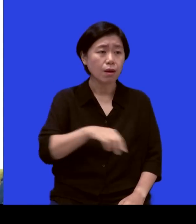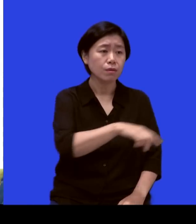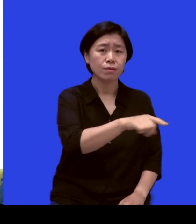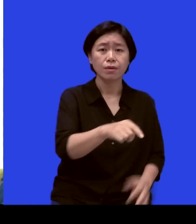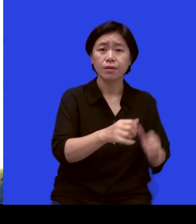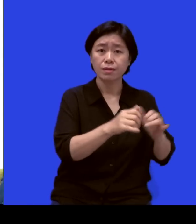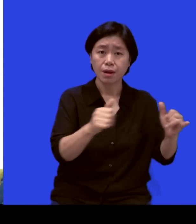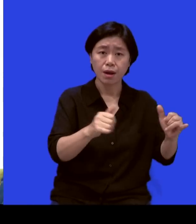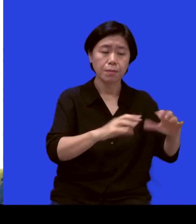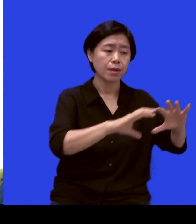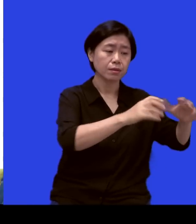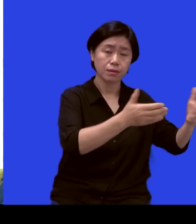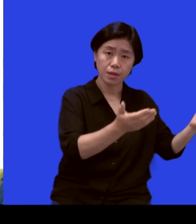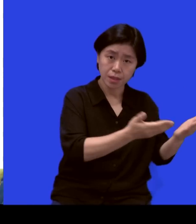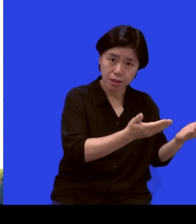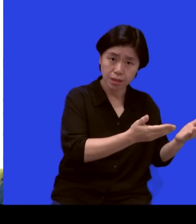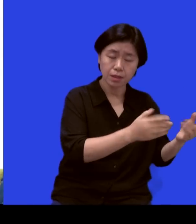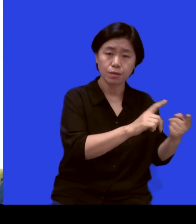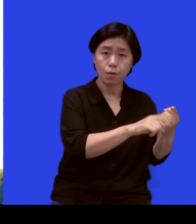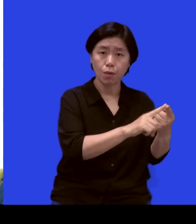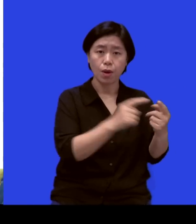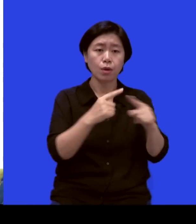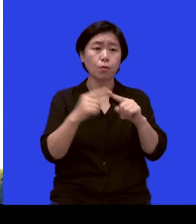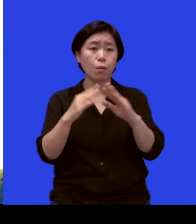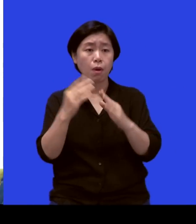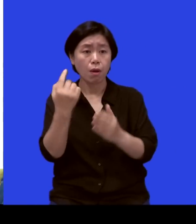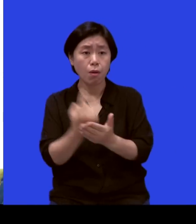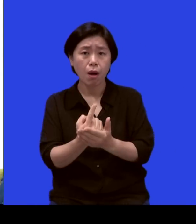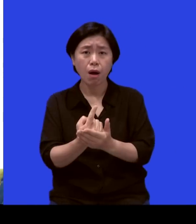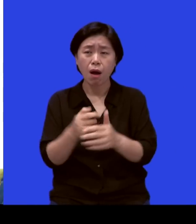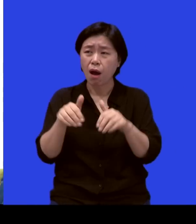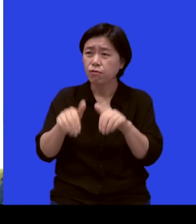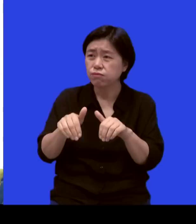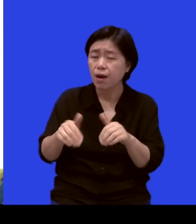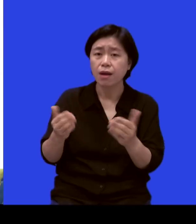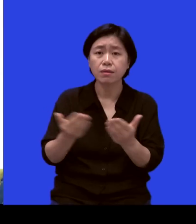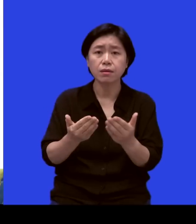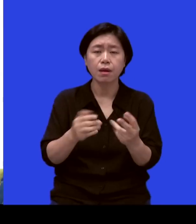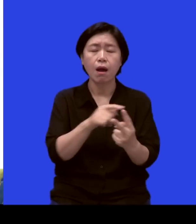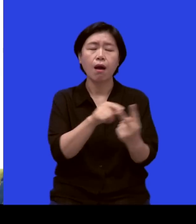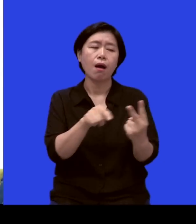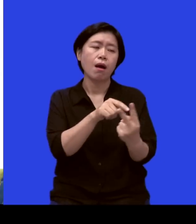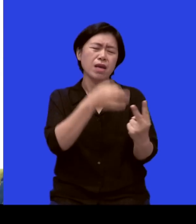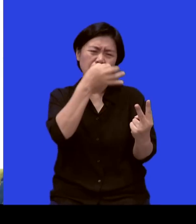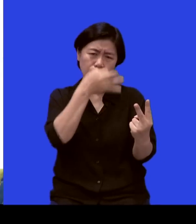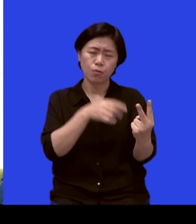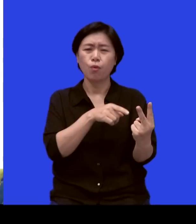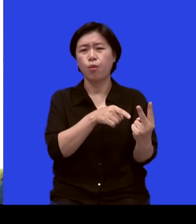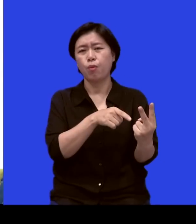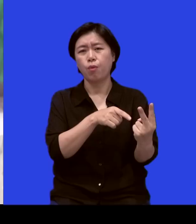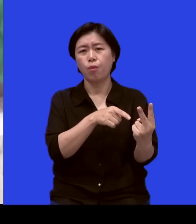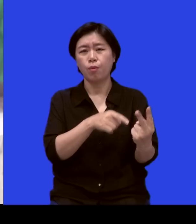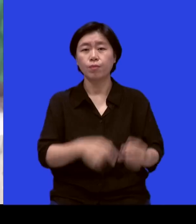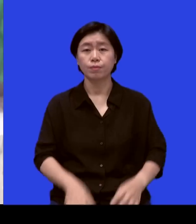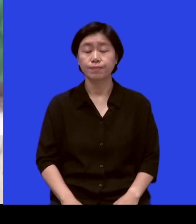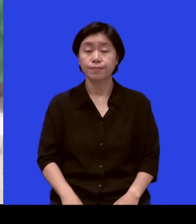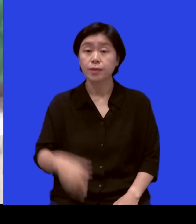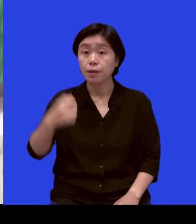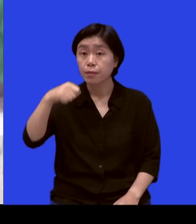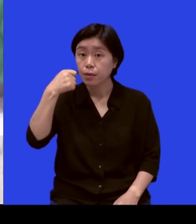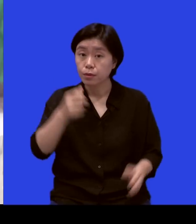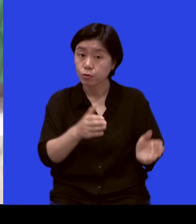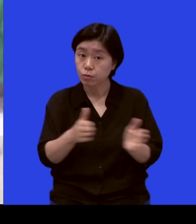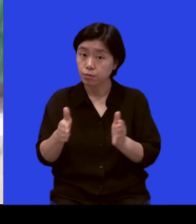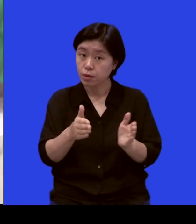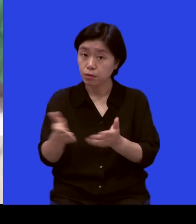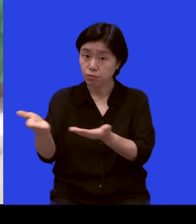세상에 나가서도 일을 해야 되고 교회 와서도 일을 해야 되니까 교우들이 힘든 일을 감당하는 거죠. 식사 준비 같은